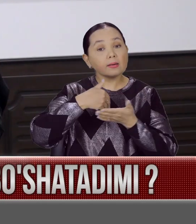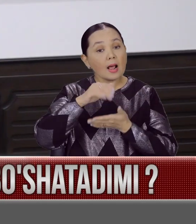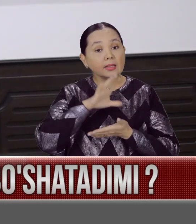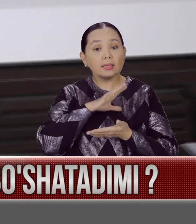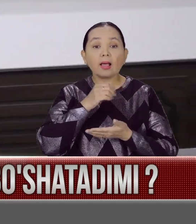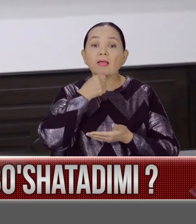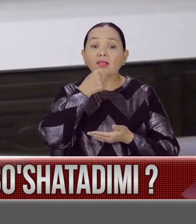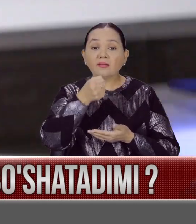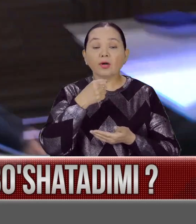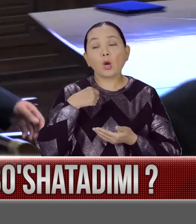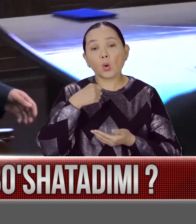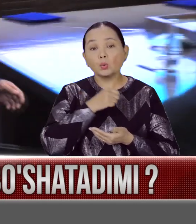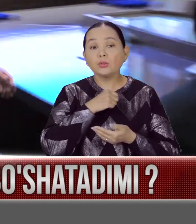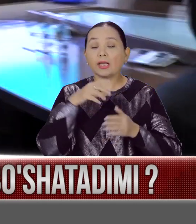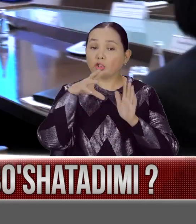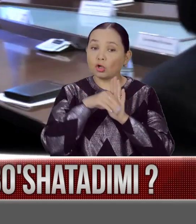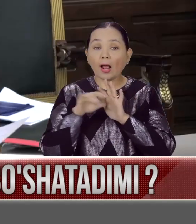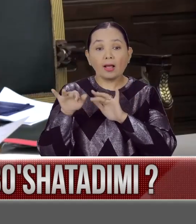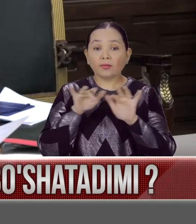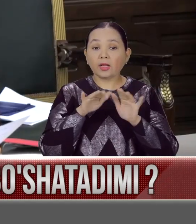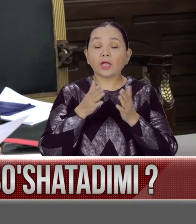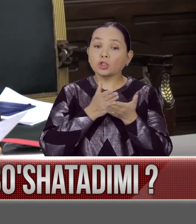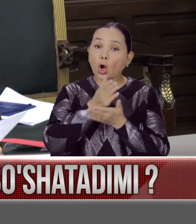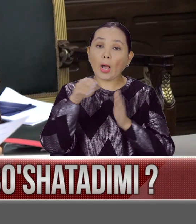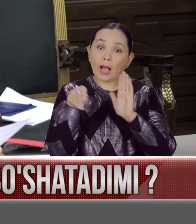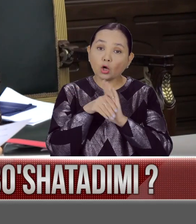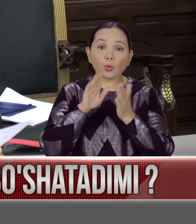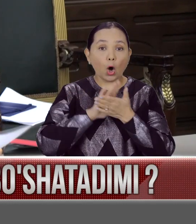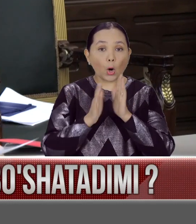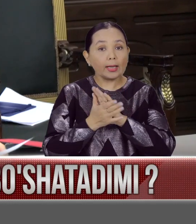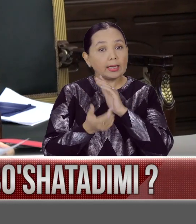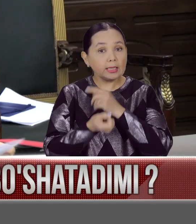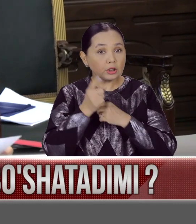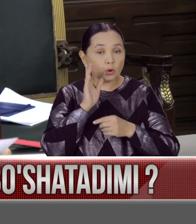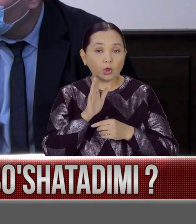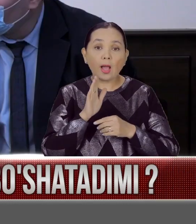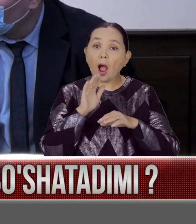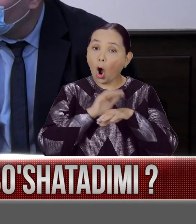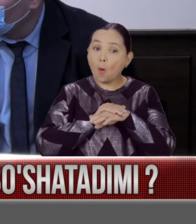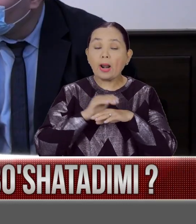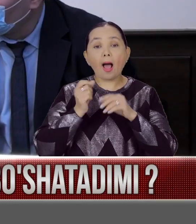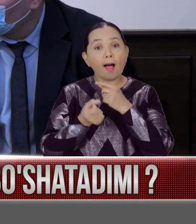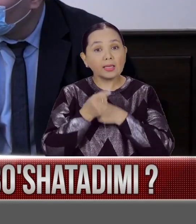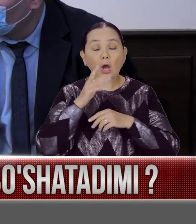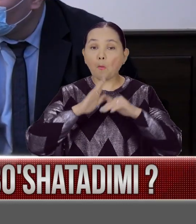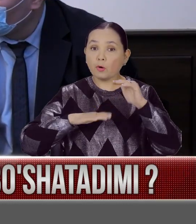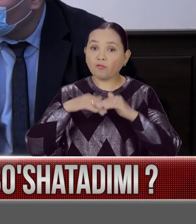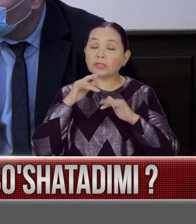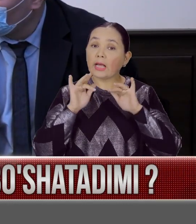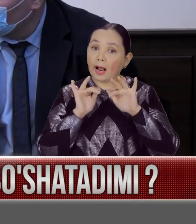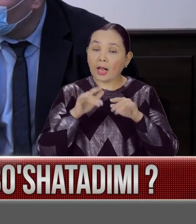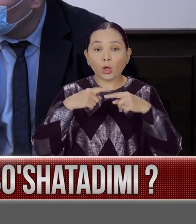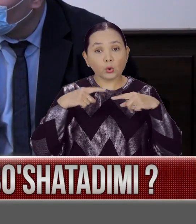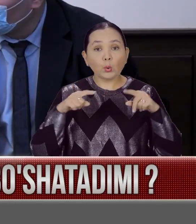etilgan intervyularni o'zida jamlagan tadbir sohada korrupsiyaviy holatlarni keltirib chiqarayotgan omillarni aniqlash, profilaktika qilish,